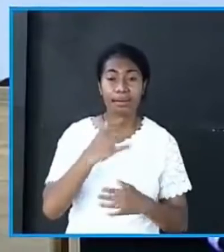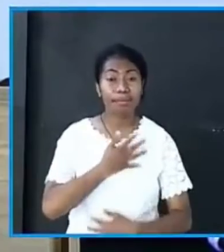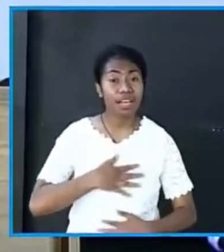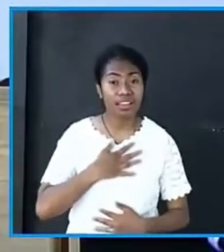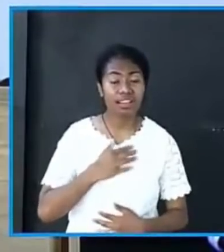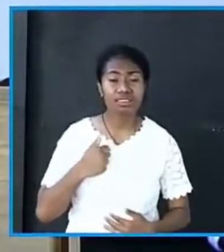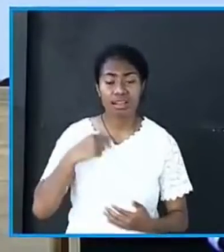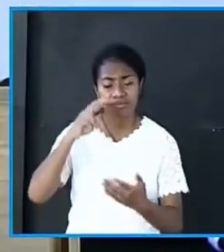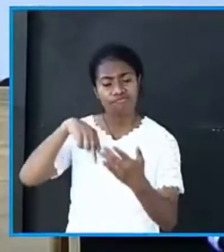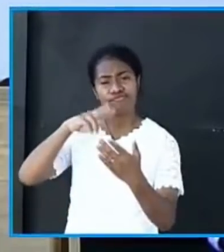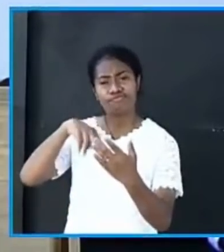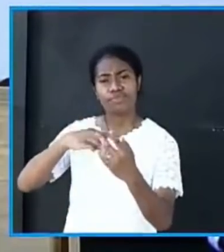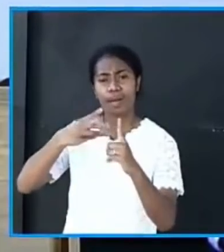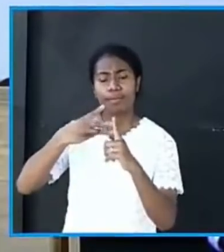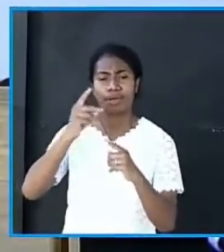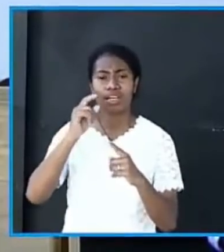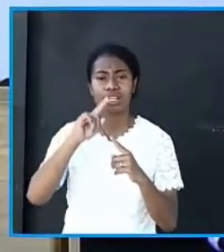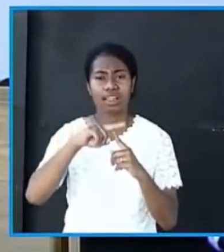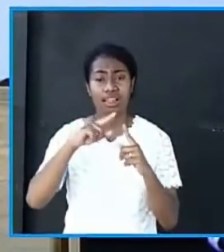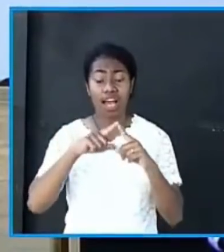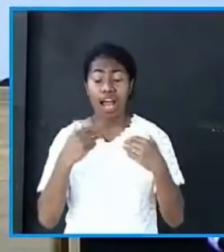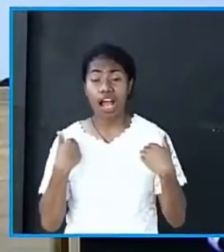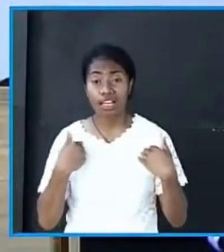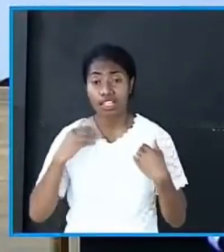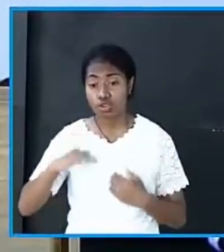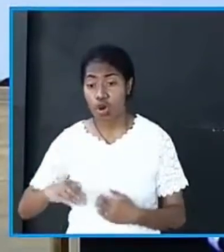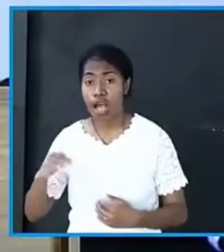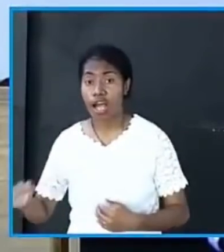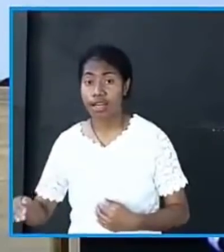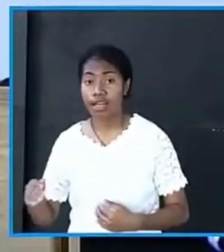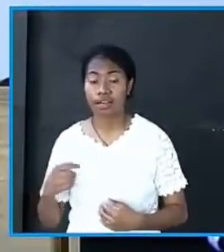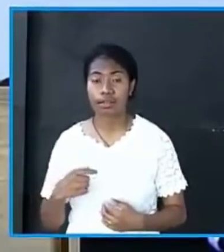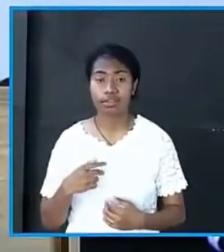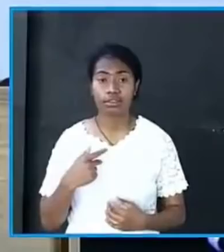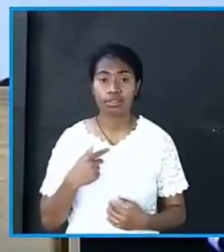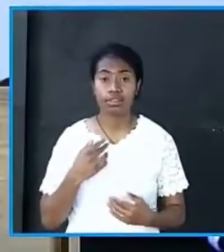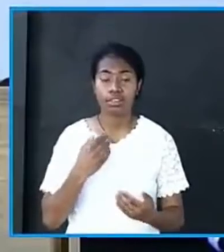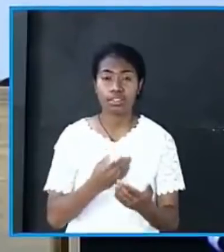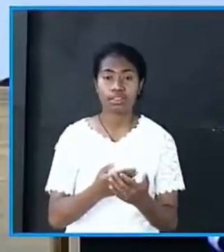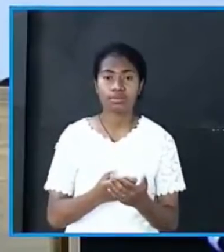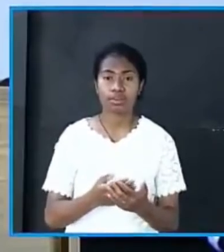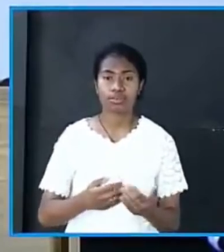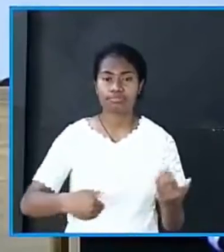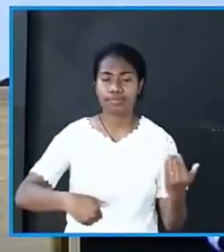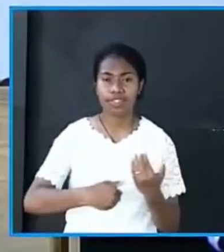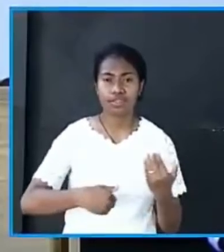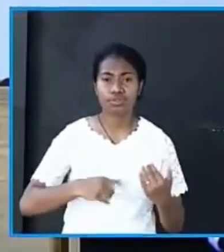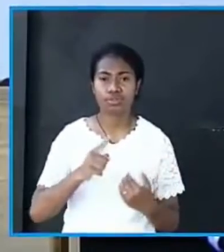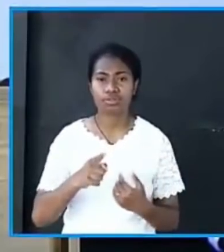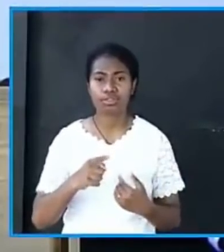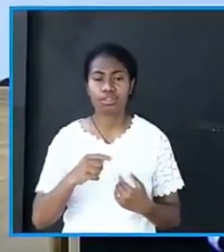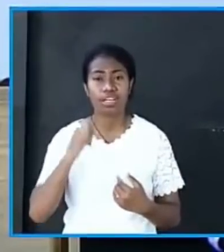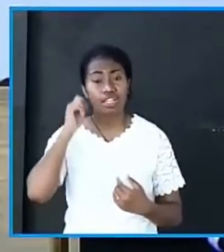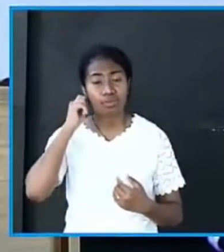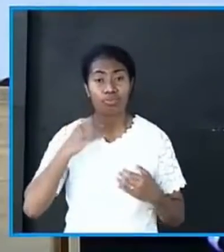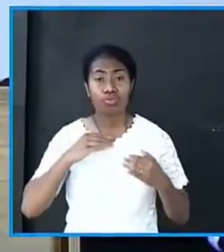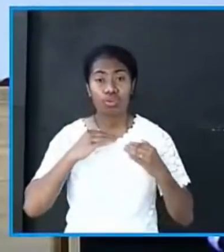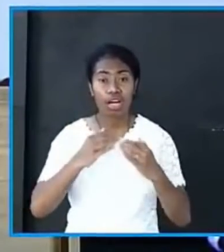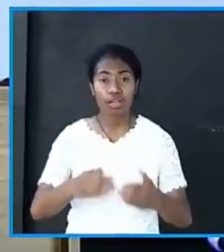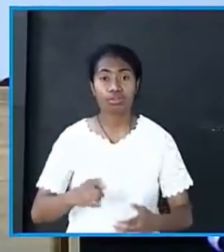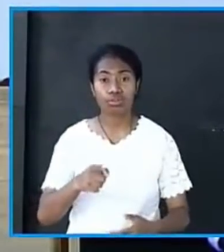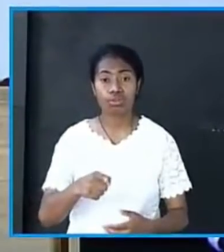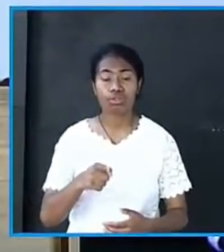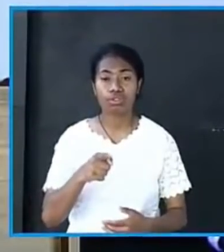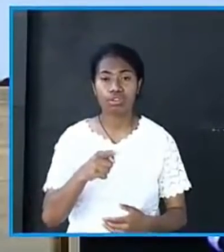pernah baca berita ada seorang anak 6 rivil tidur kepada ibunya ibu kandungnya waktu ibu kandungnya tertidur